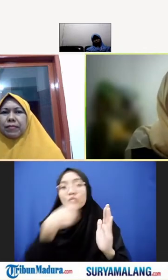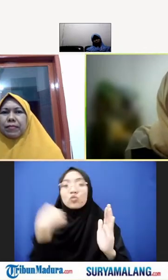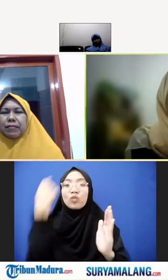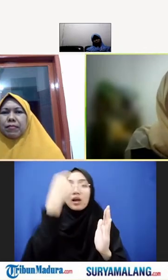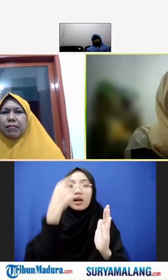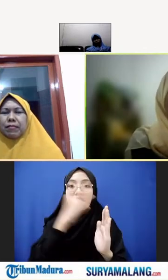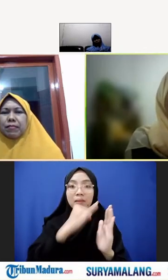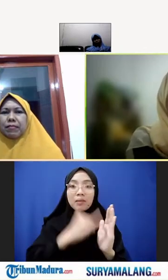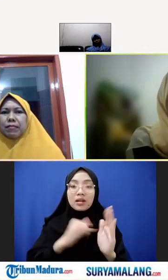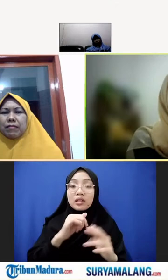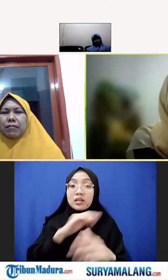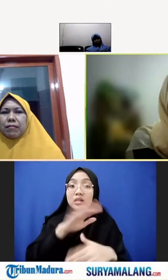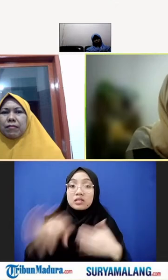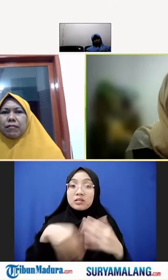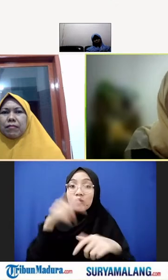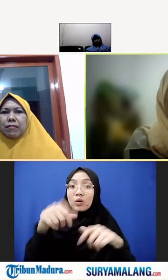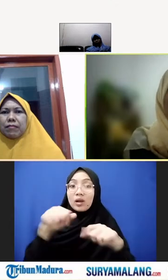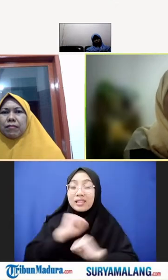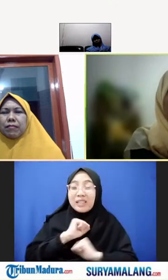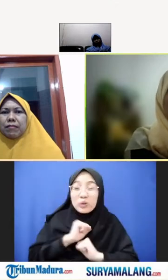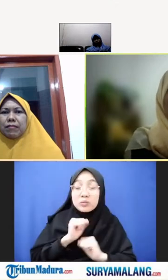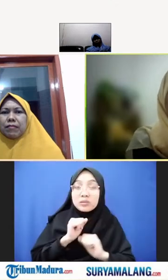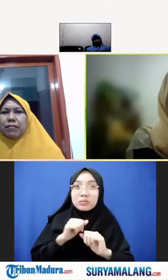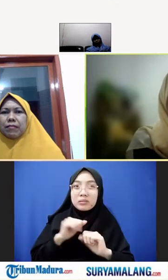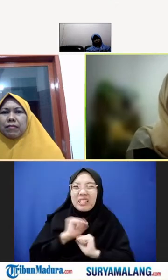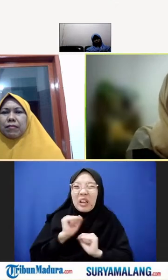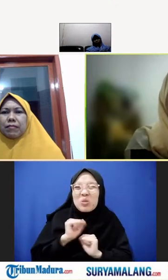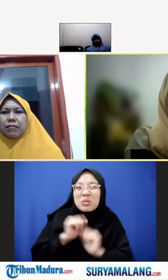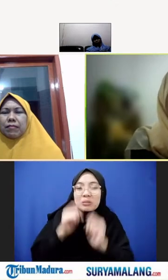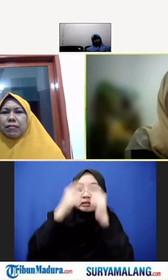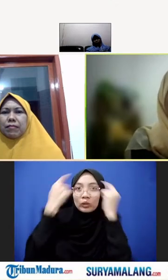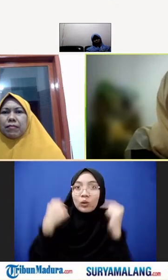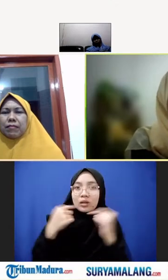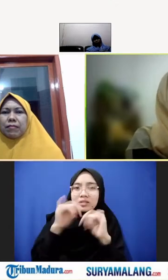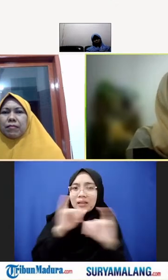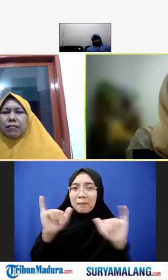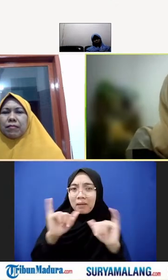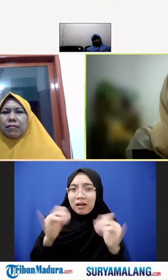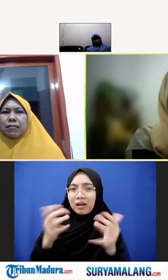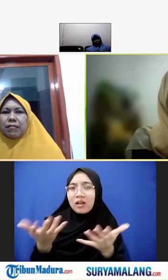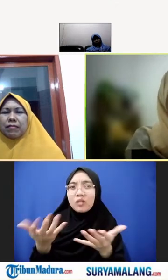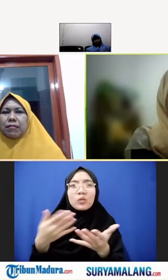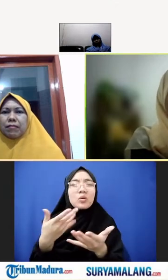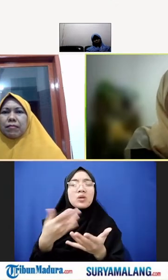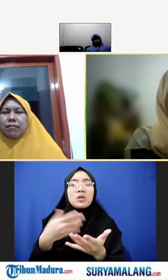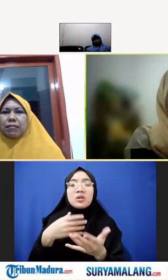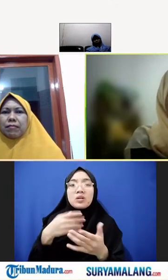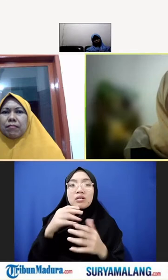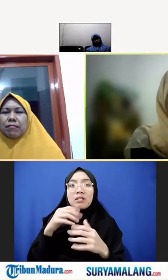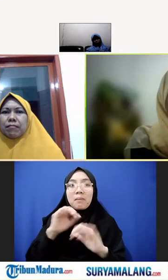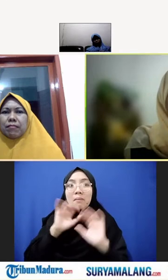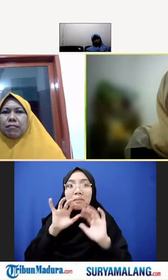Memangnya semua orang takut ekspresinya begitu? Semua orang marah ekspresinya begitu? Kan enggak.